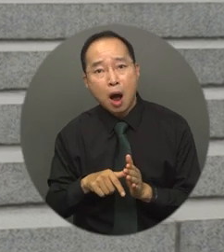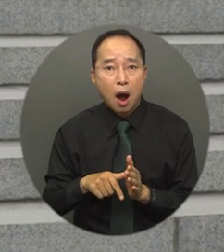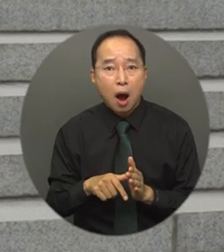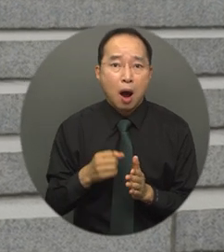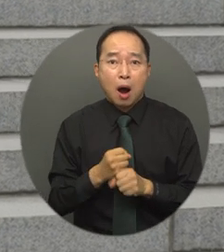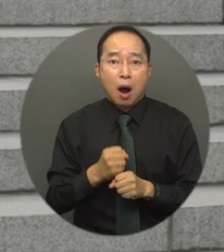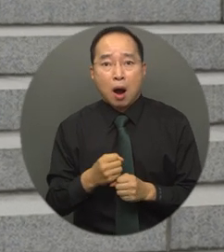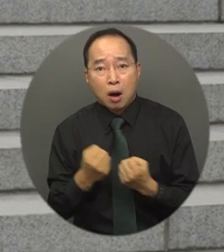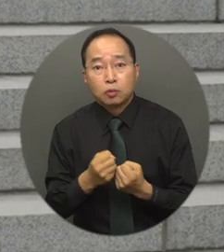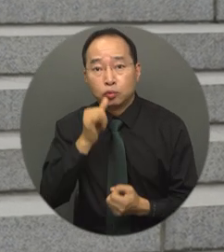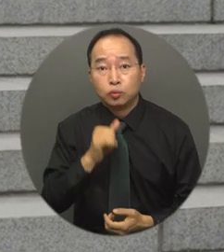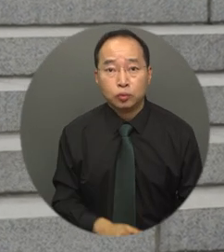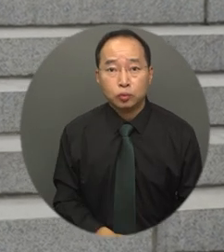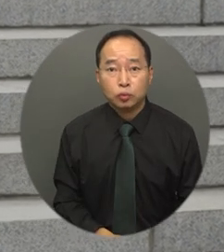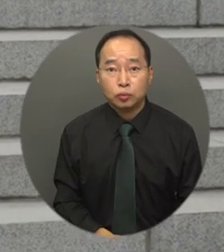생기고 있는 것은 아닐까요?